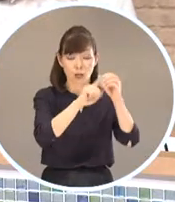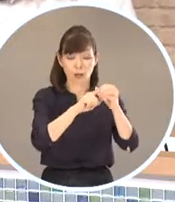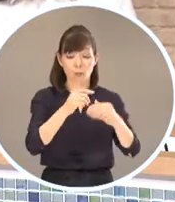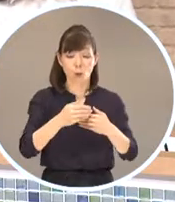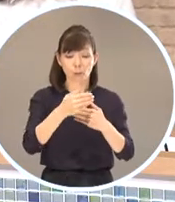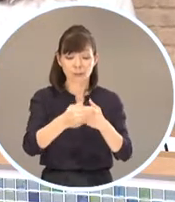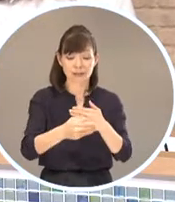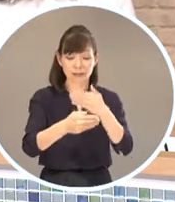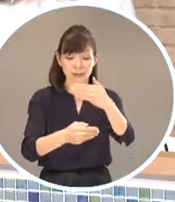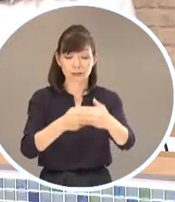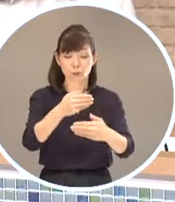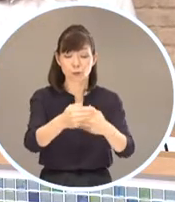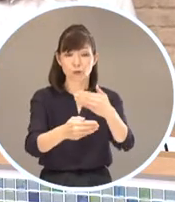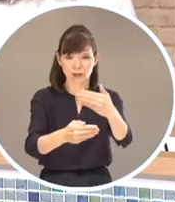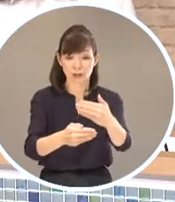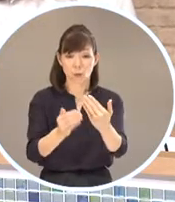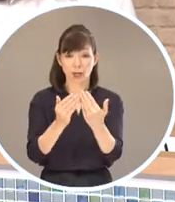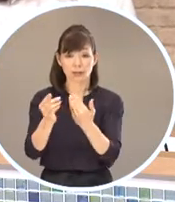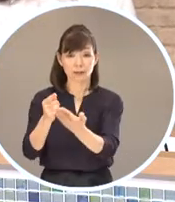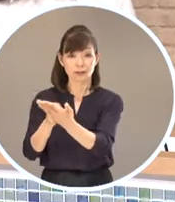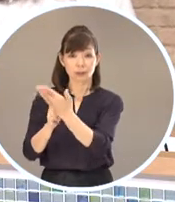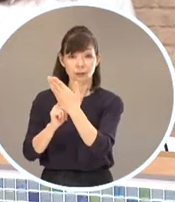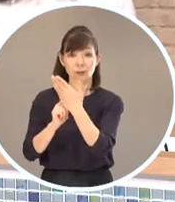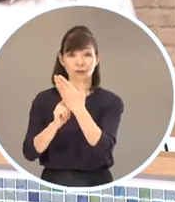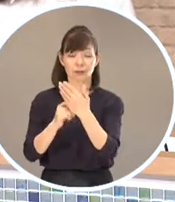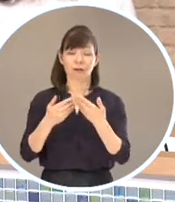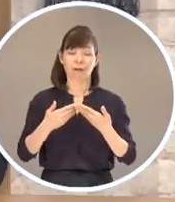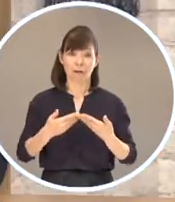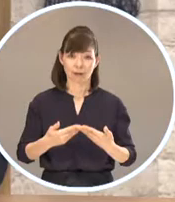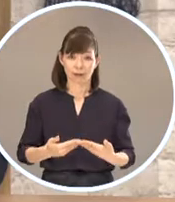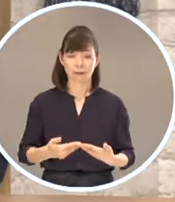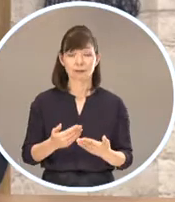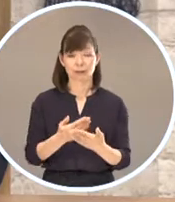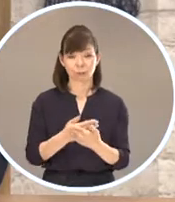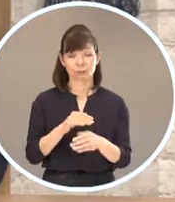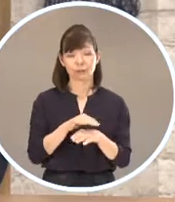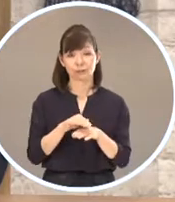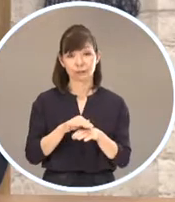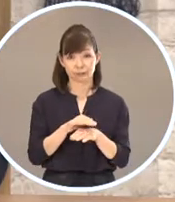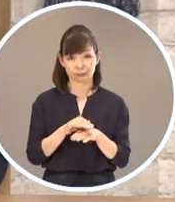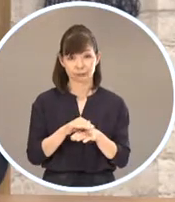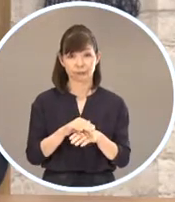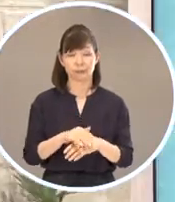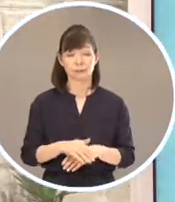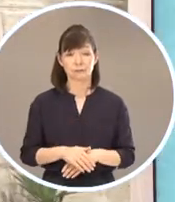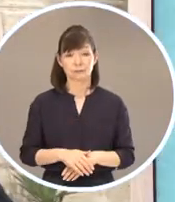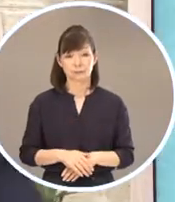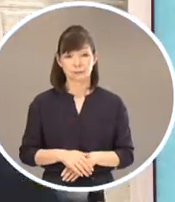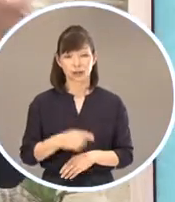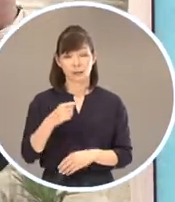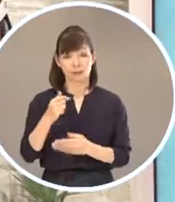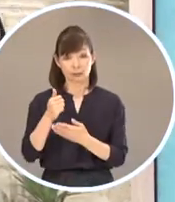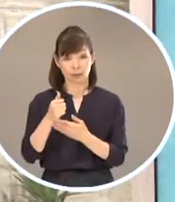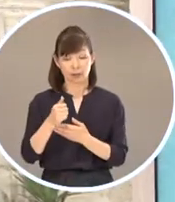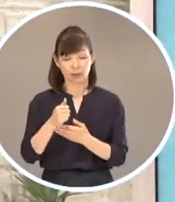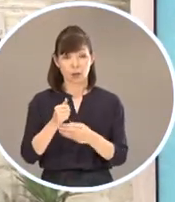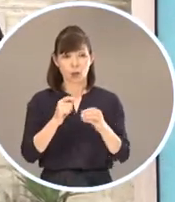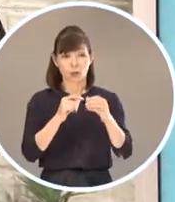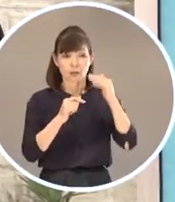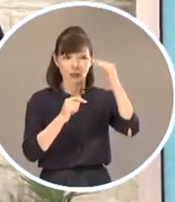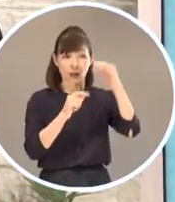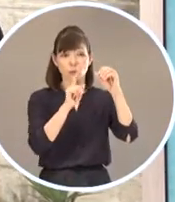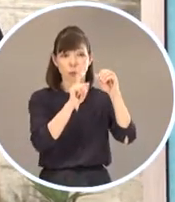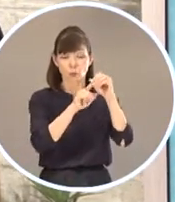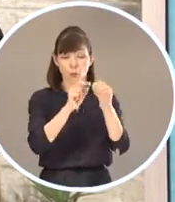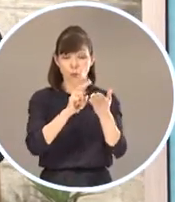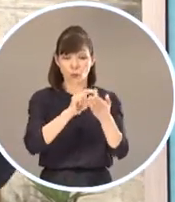ちゃんと示してもらえると、これが安心につながっていくと思いますね。これ大事だと思いますね。 これ先生、その高い目標のためには